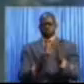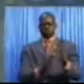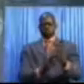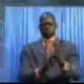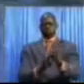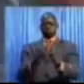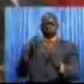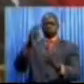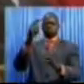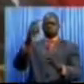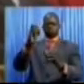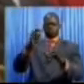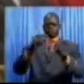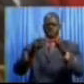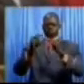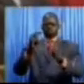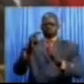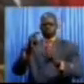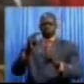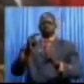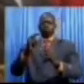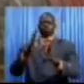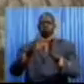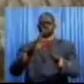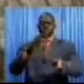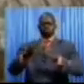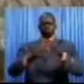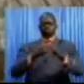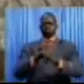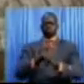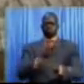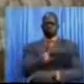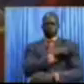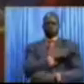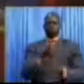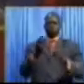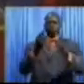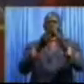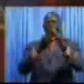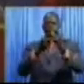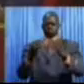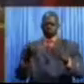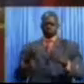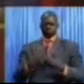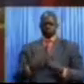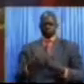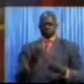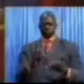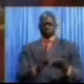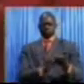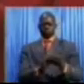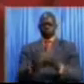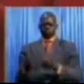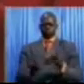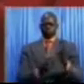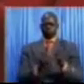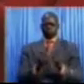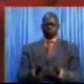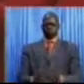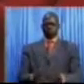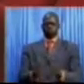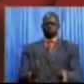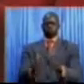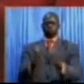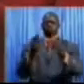troisième niveau dans la pyramide sanitaire nationale, cet hôpital est le premier à vouloir disposer d'un manuel pour la gestion des urgences.